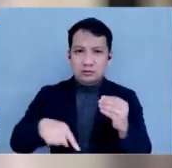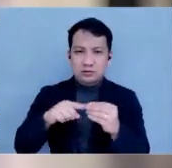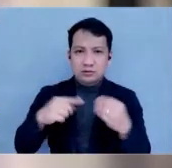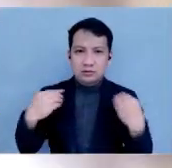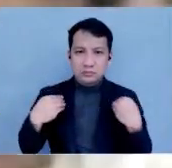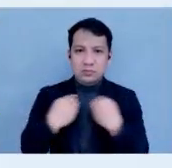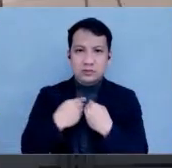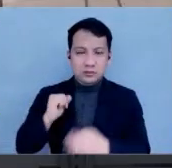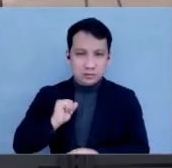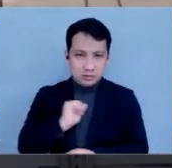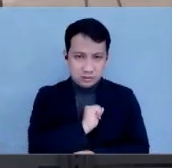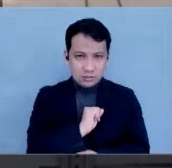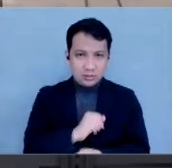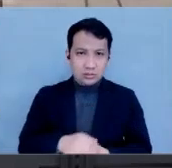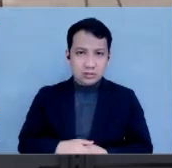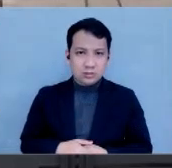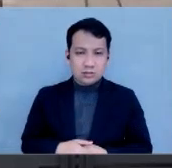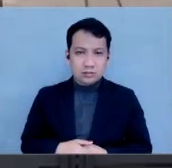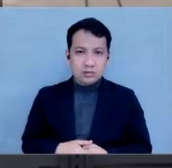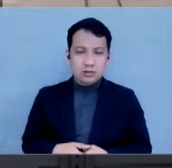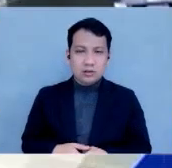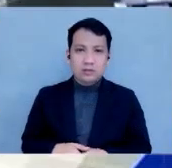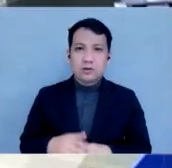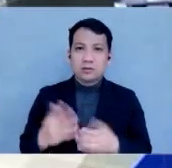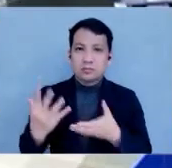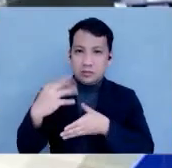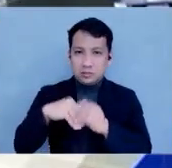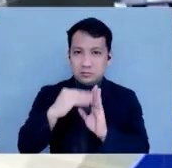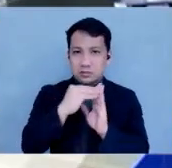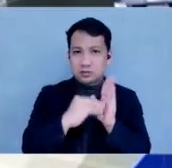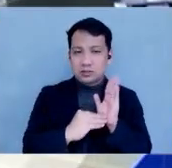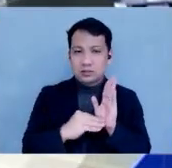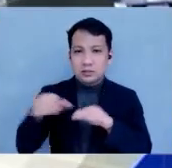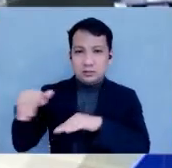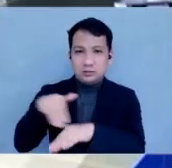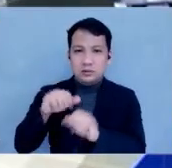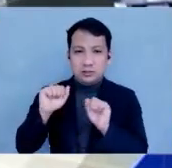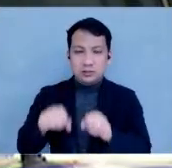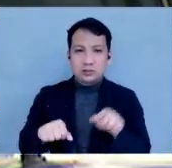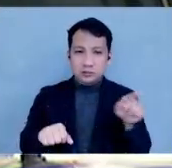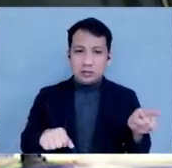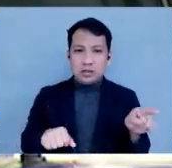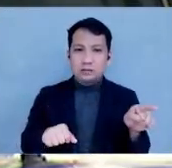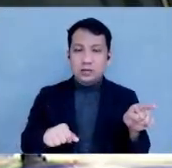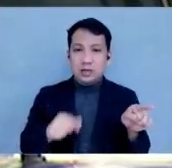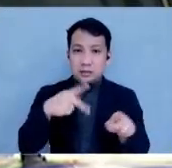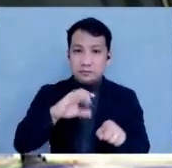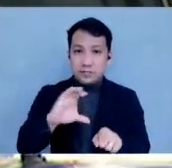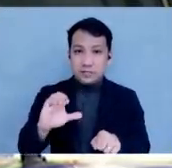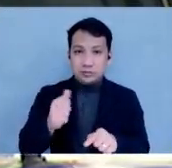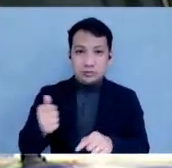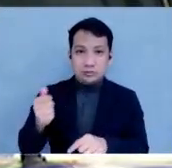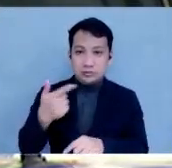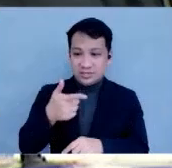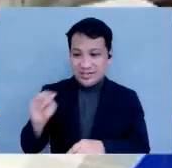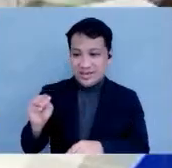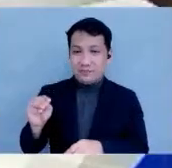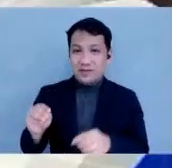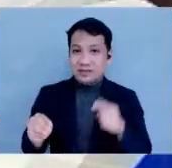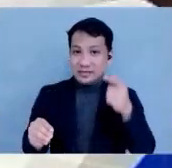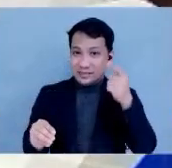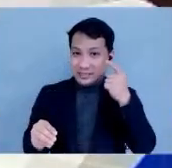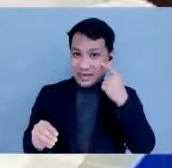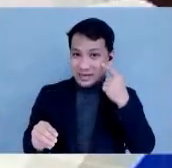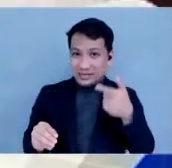Senado. Kasama sa listahan ng ipatatawag ng Senado sina dating PCSO General Manager Rowena Garma at